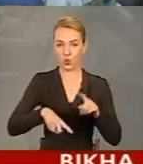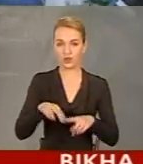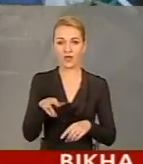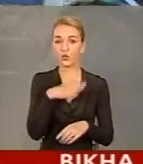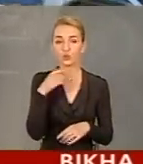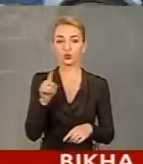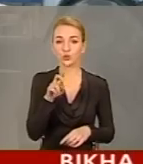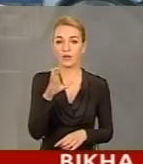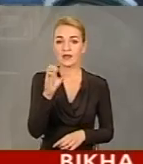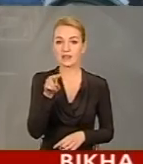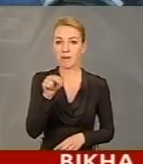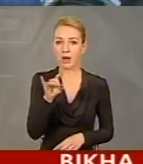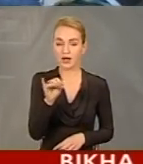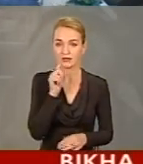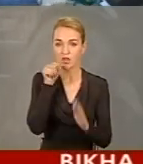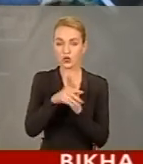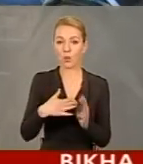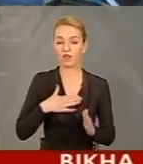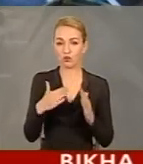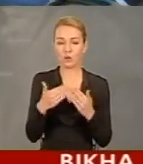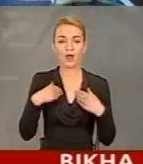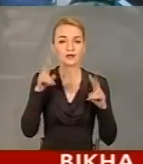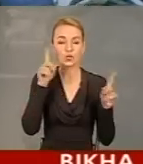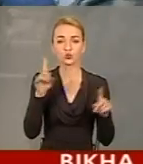зайшли ко мені вдома. Я не знаю, що вони зроблять з моєю